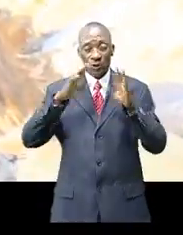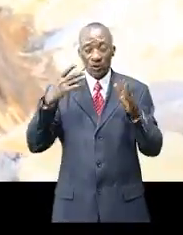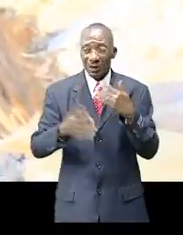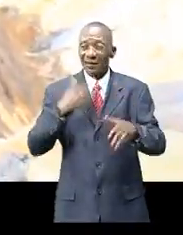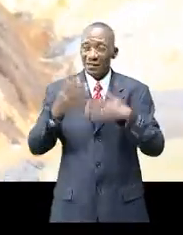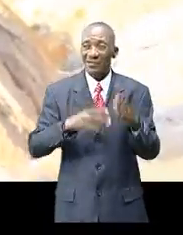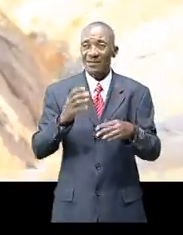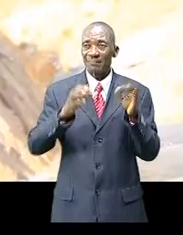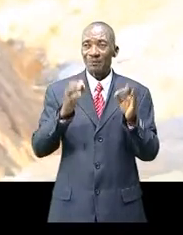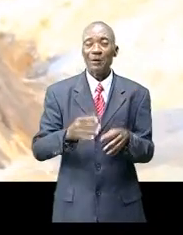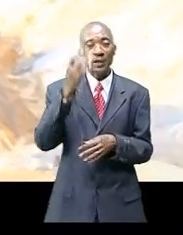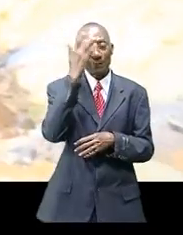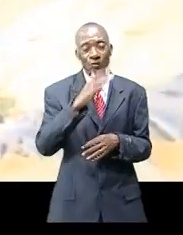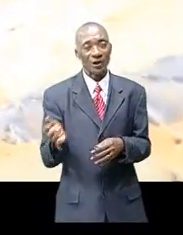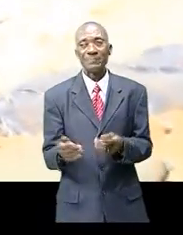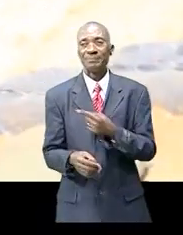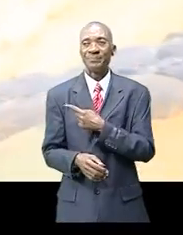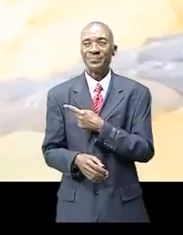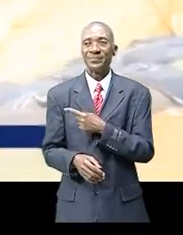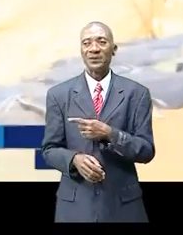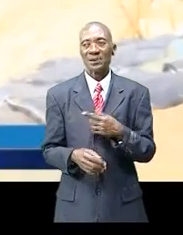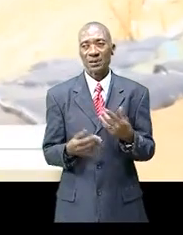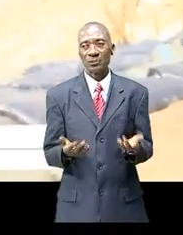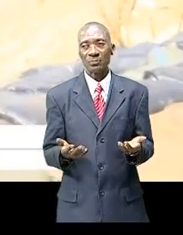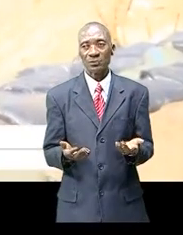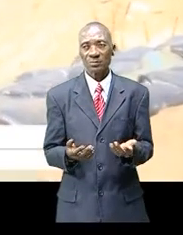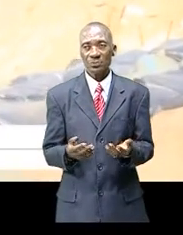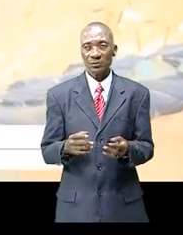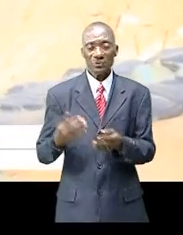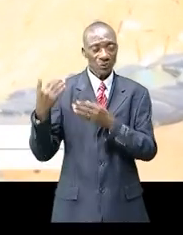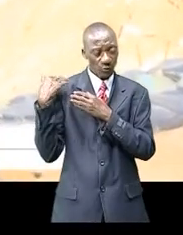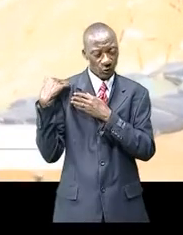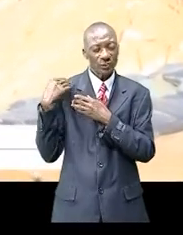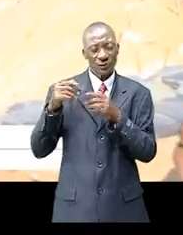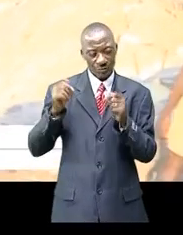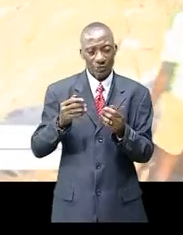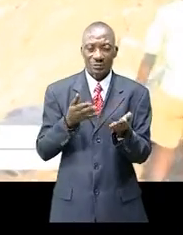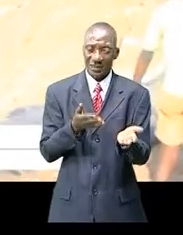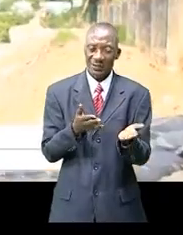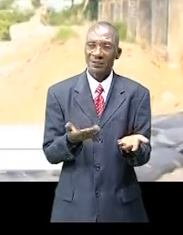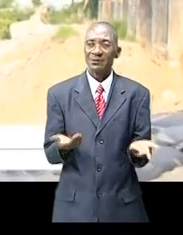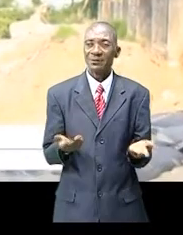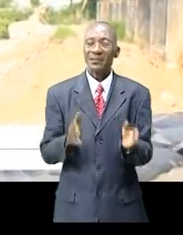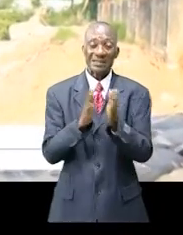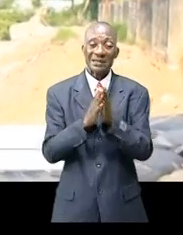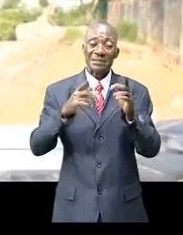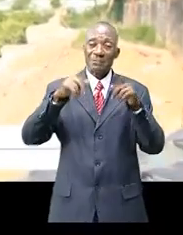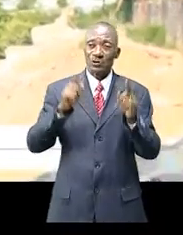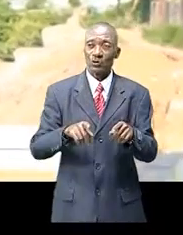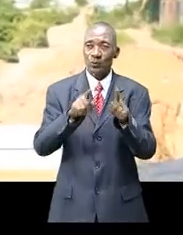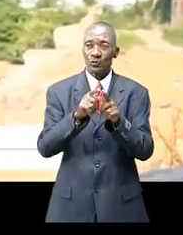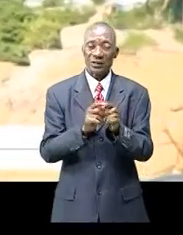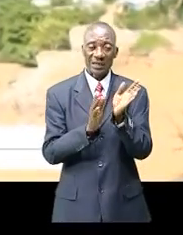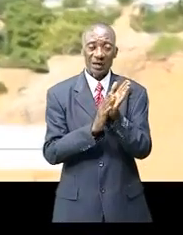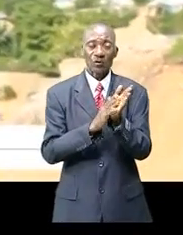Aux autorités compétentes de prendre à bras le corps cette situation, car une bonne dizaine de maisons, une école et